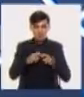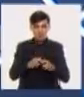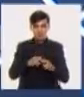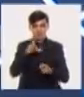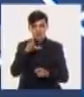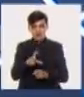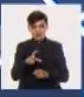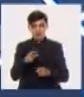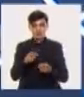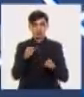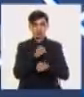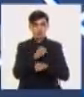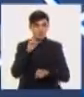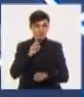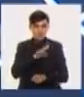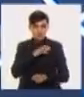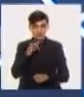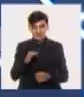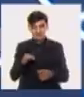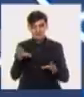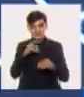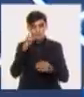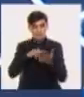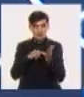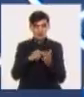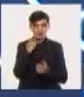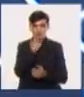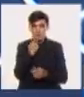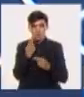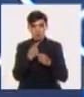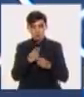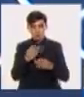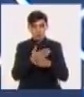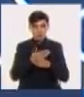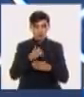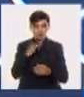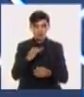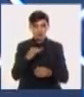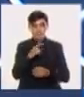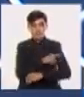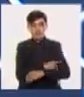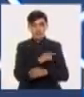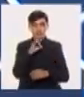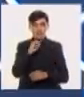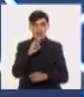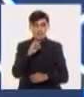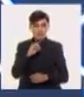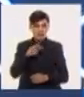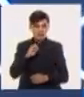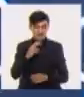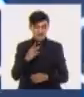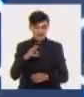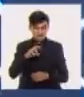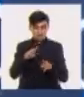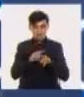не допустят для прохождения профосмотров, получения плановой стоматологической помощи, медицинской реабилитации. Откажут и тем, кто захочет